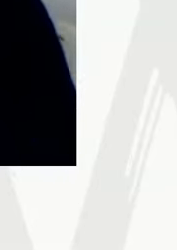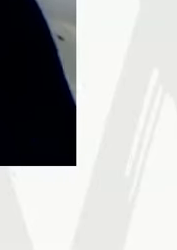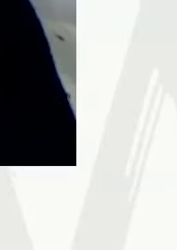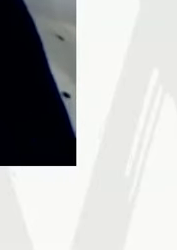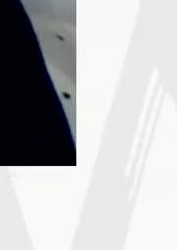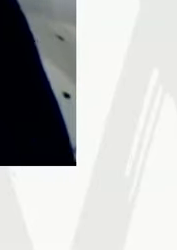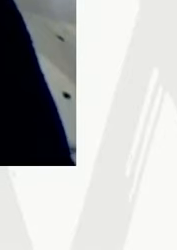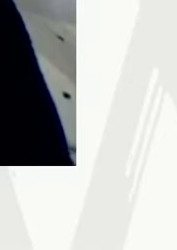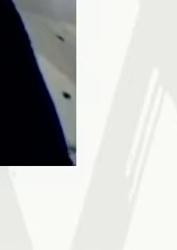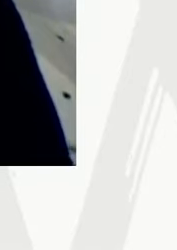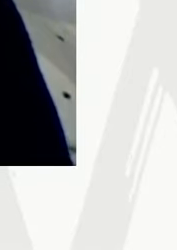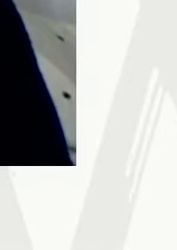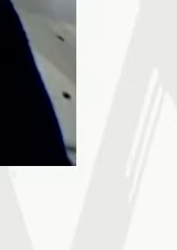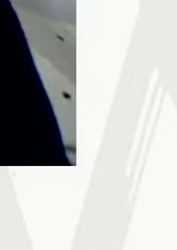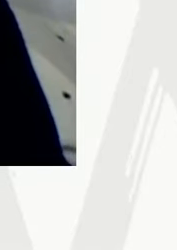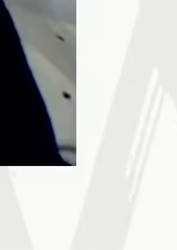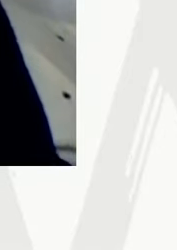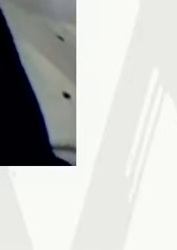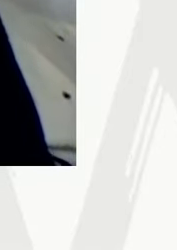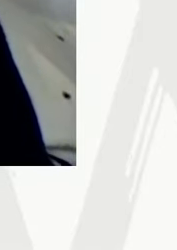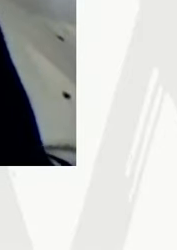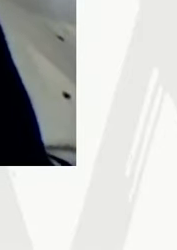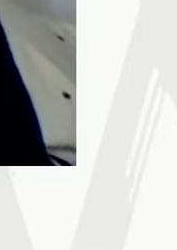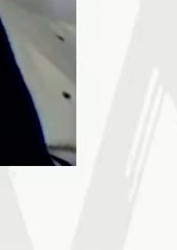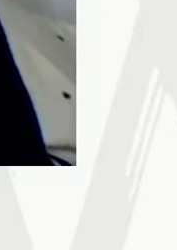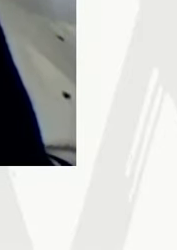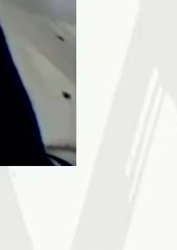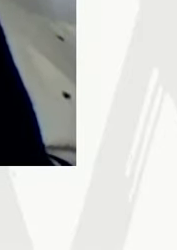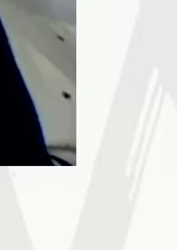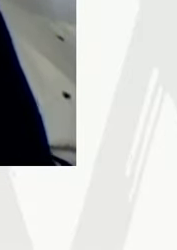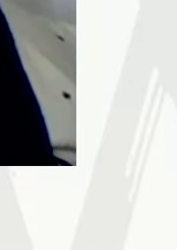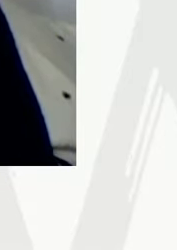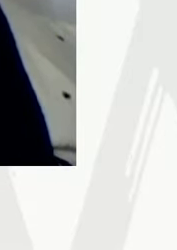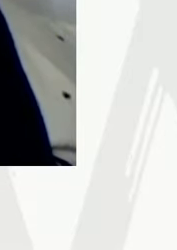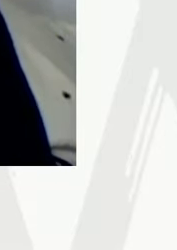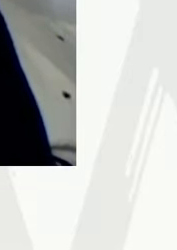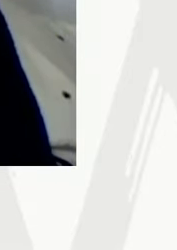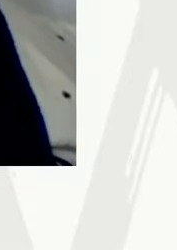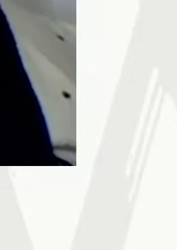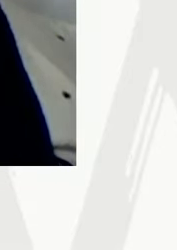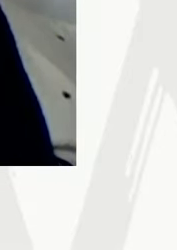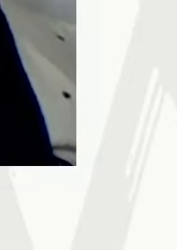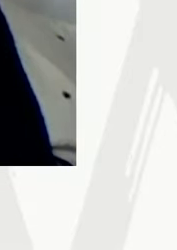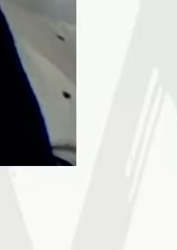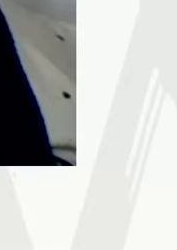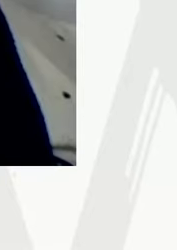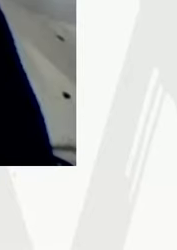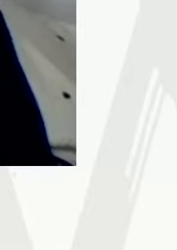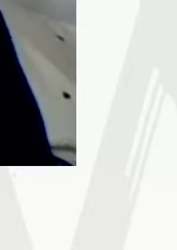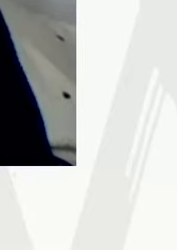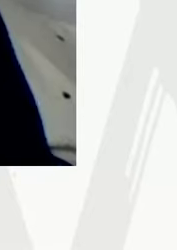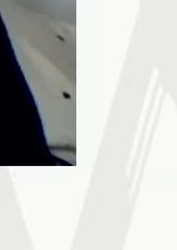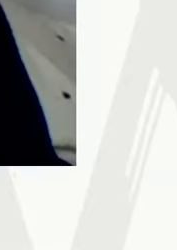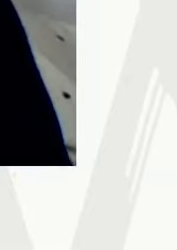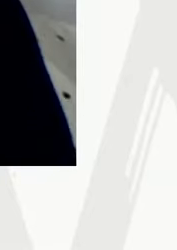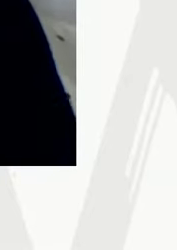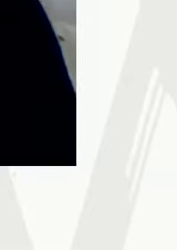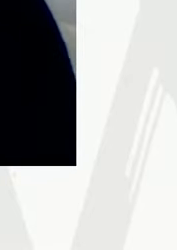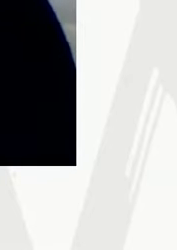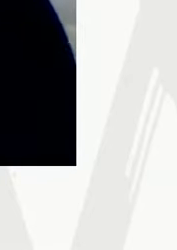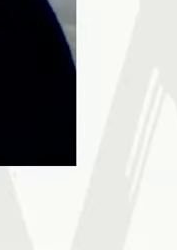j'ai nommé la teneur ontologique de l'idée de liberté. C'est-à-dire, qu'est-ce